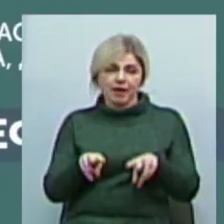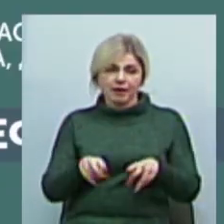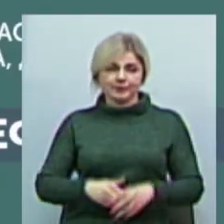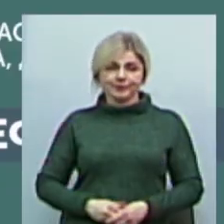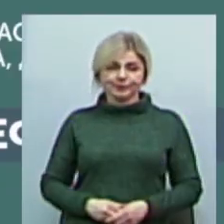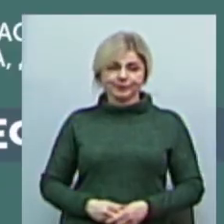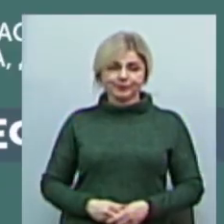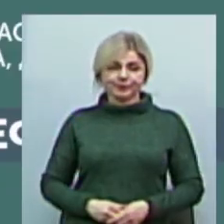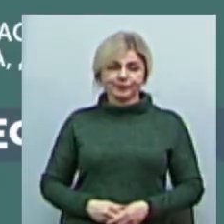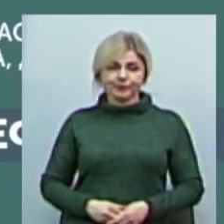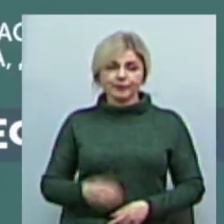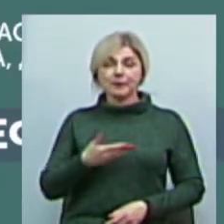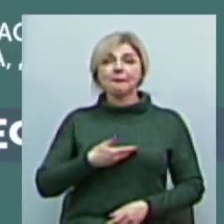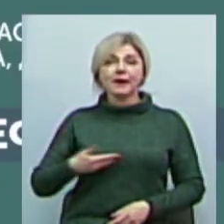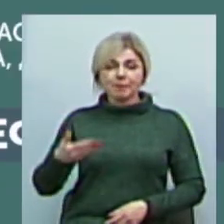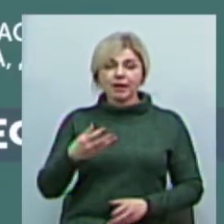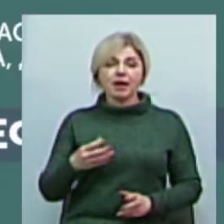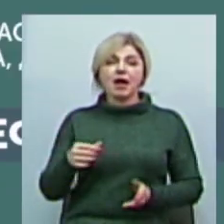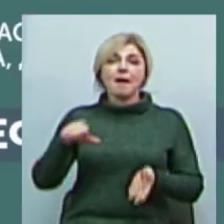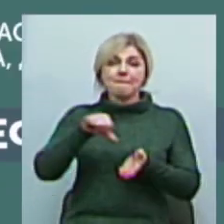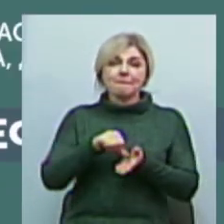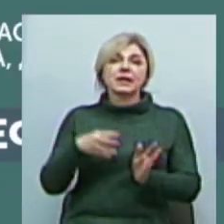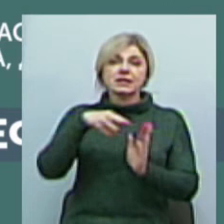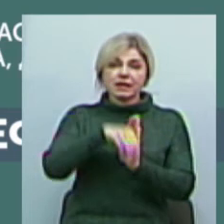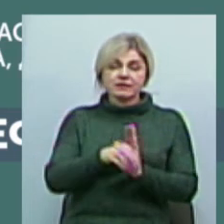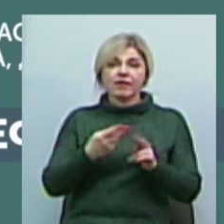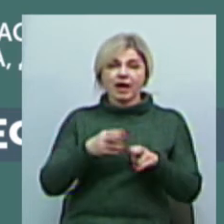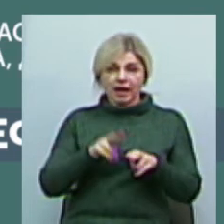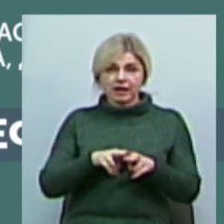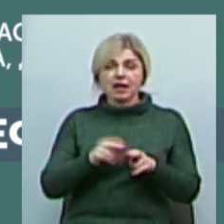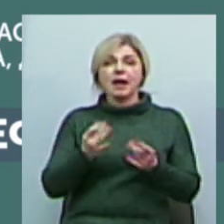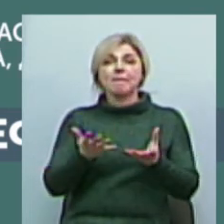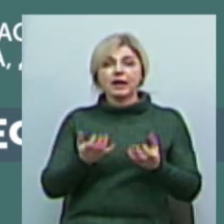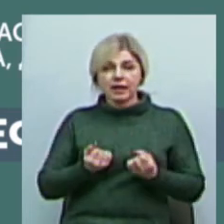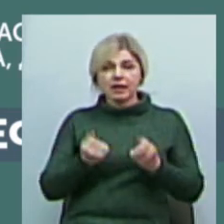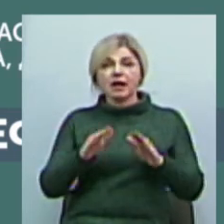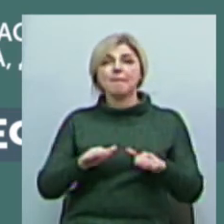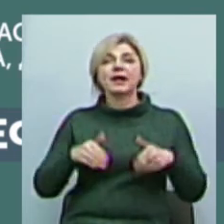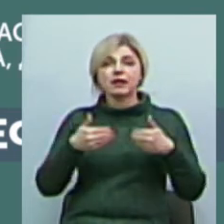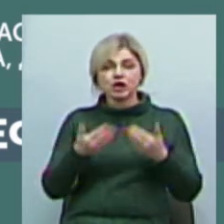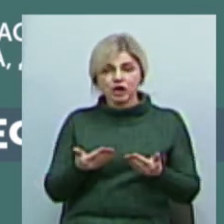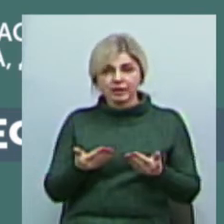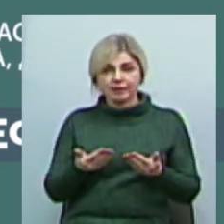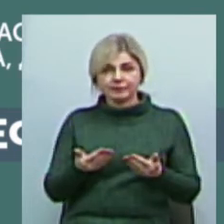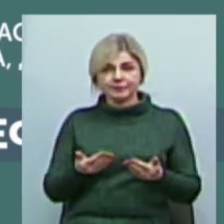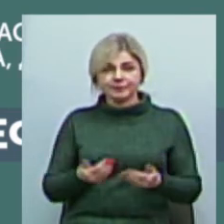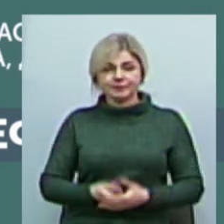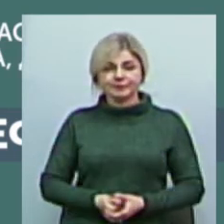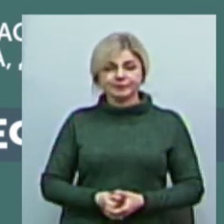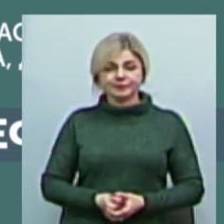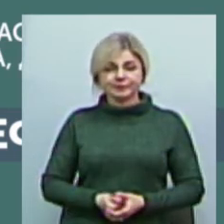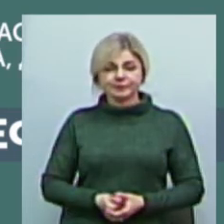Мы присоединились к платформе и приняли это предложение с большим... Ми приєдналися до платформи і прийняли